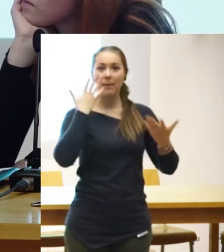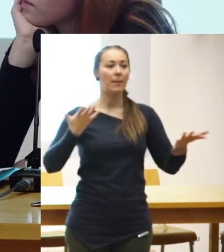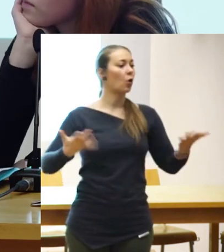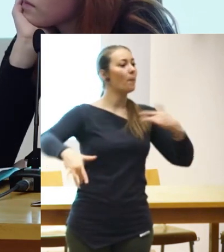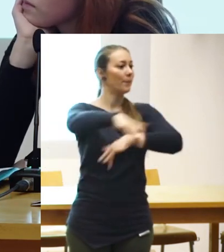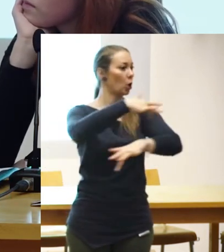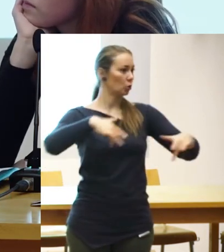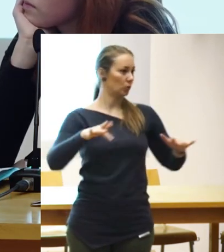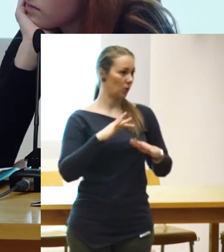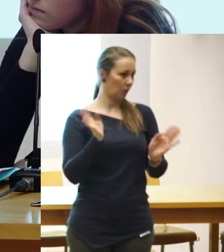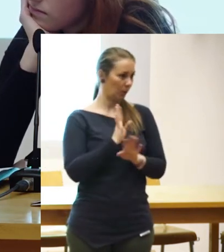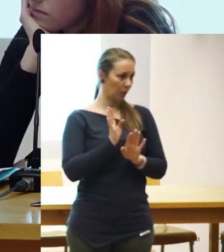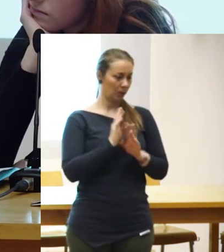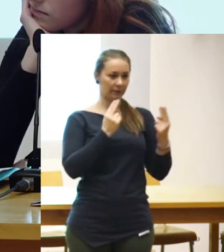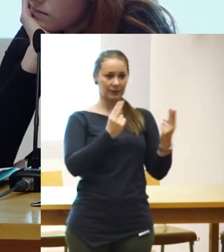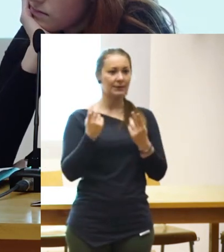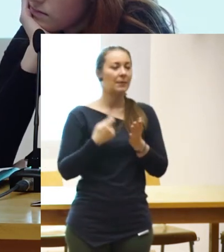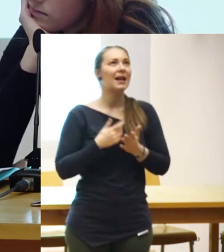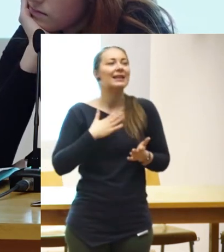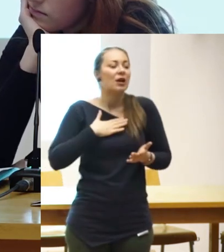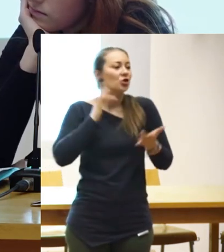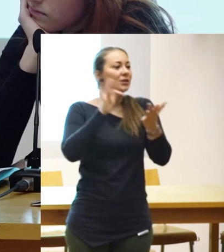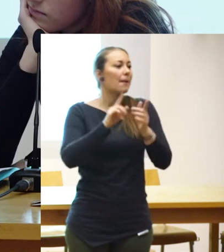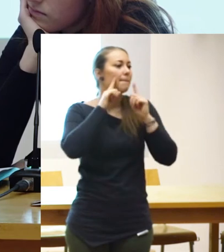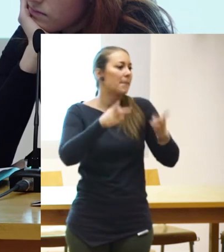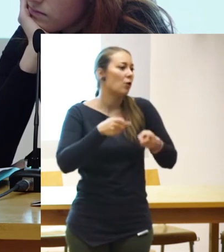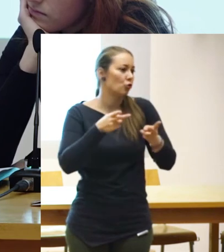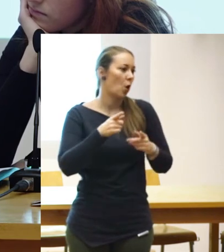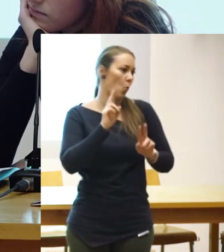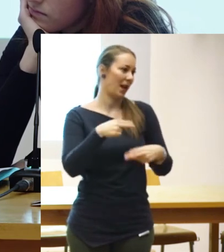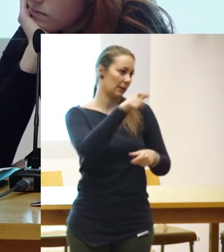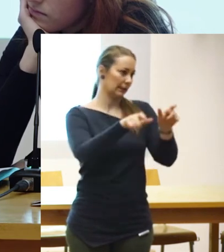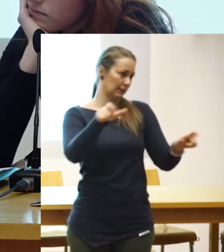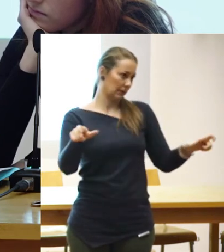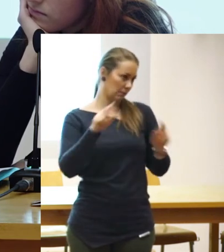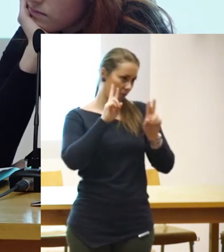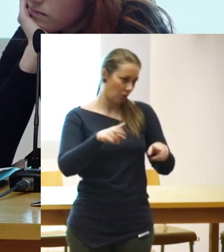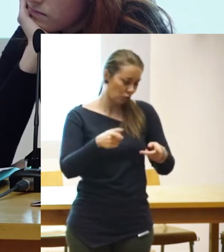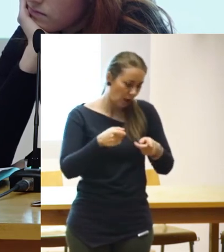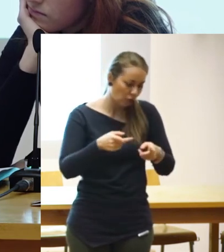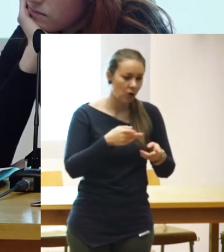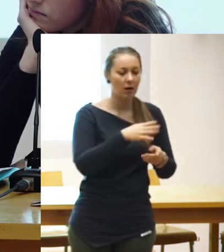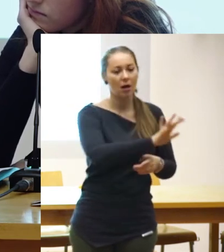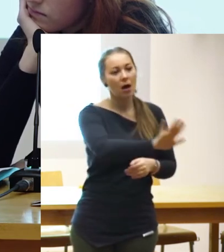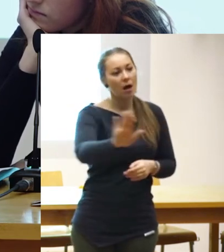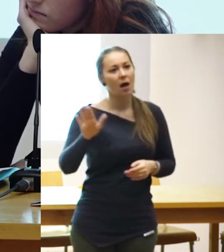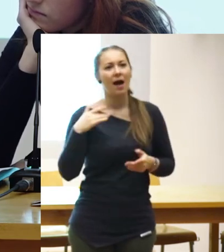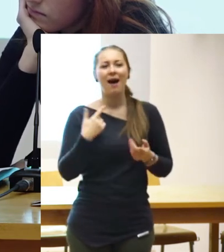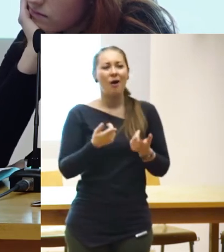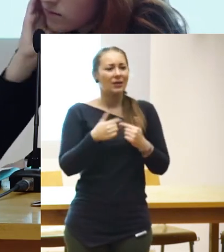zaměřená především o tedy péče o umělce a právě počátek tadyhle toho uvažování